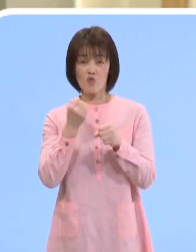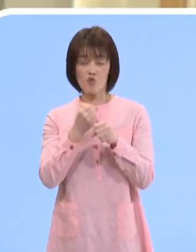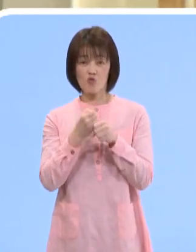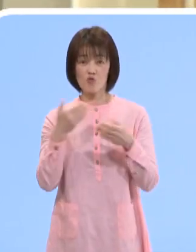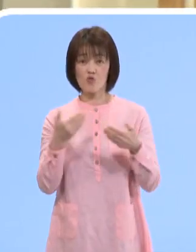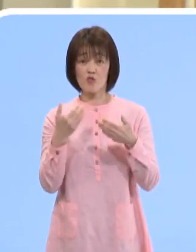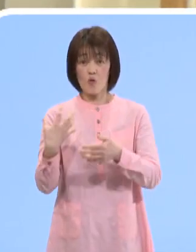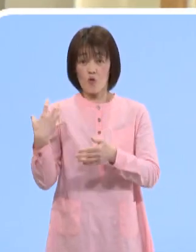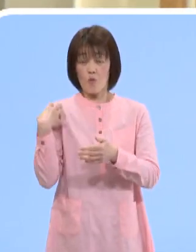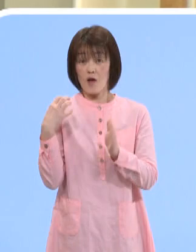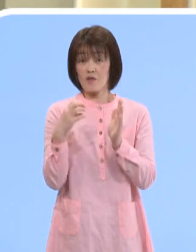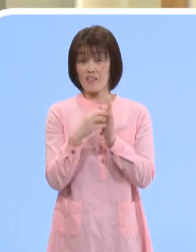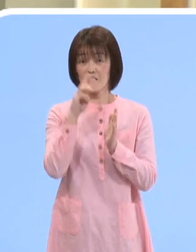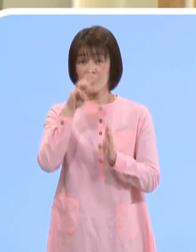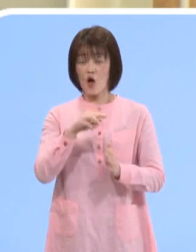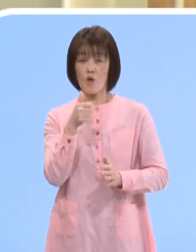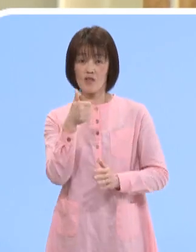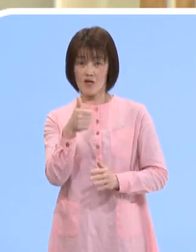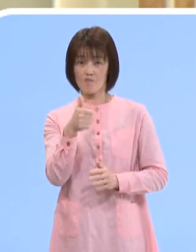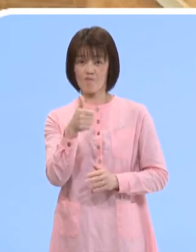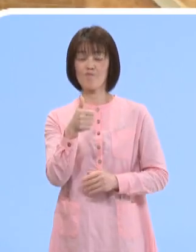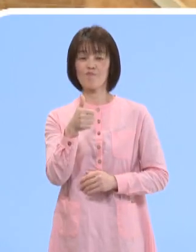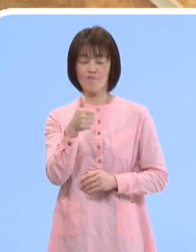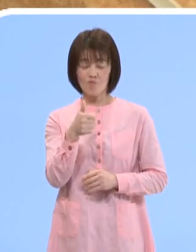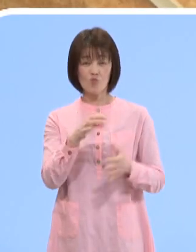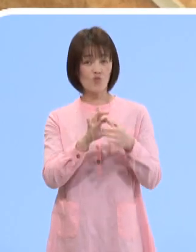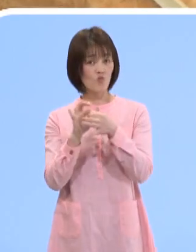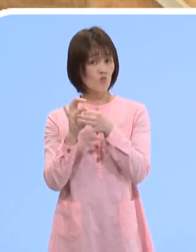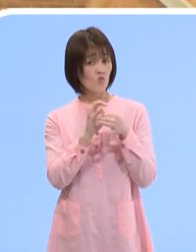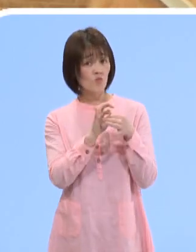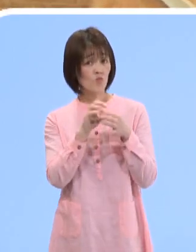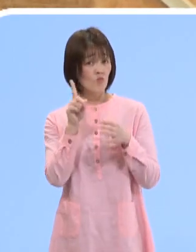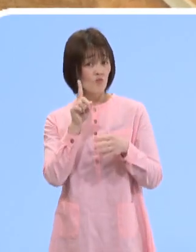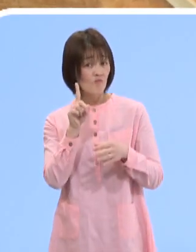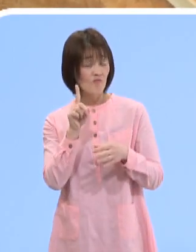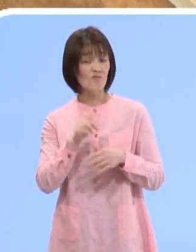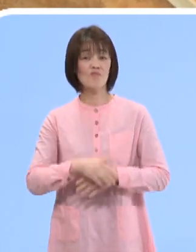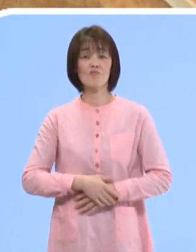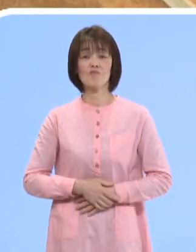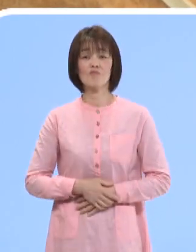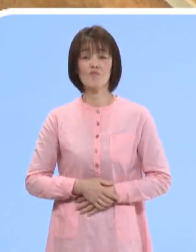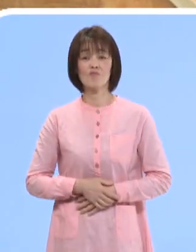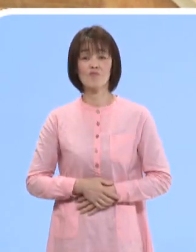家具職人、石川さんです。一体どんなつながりなんでしょう。